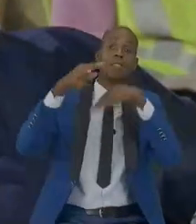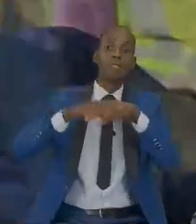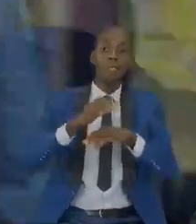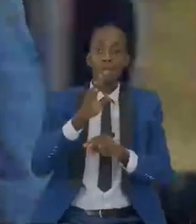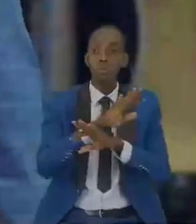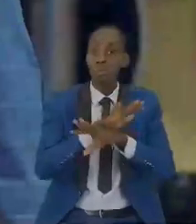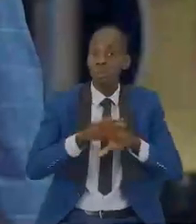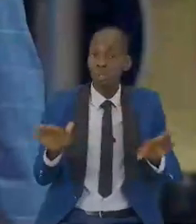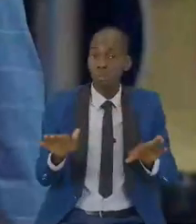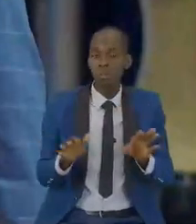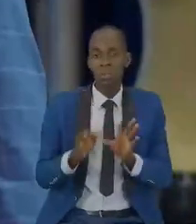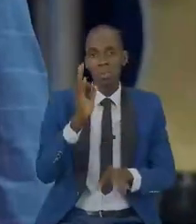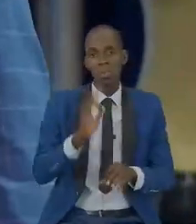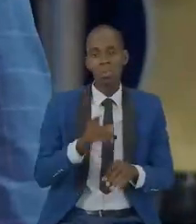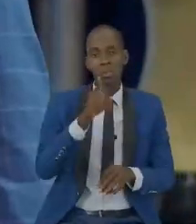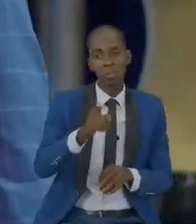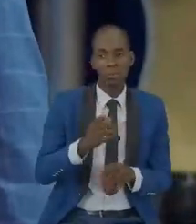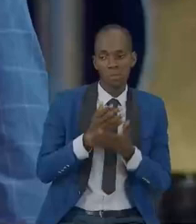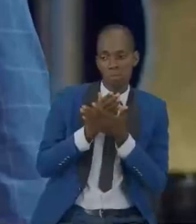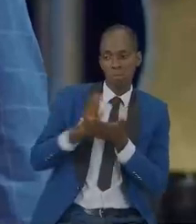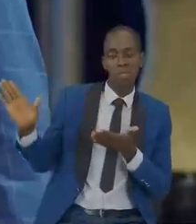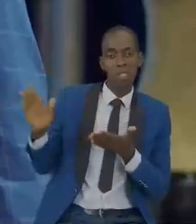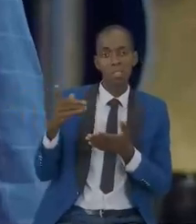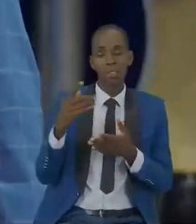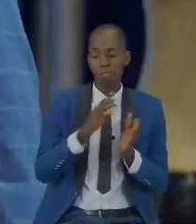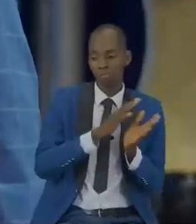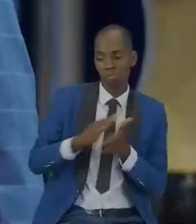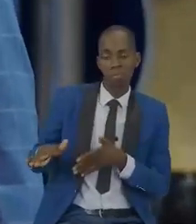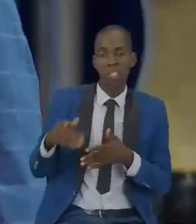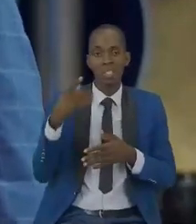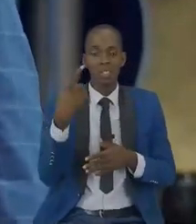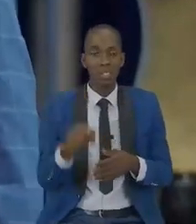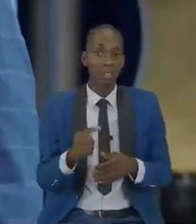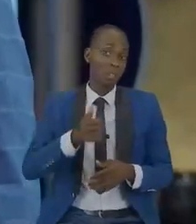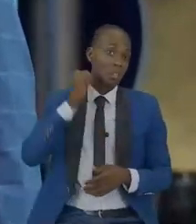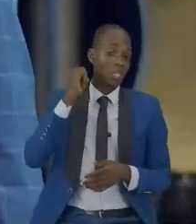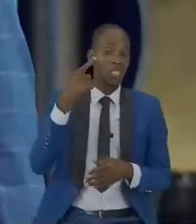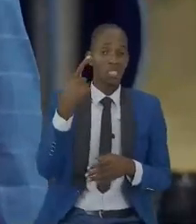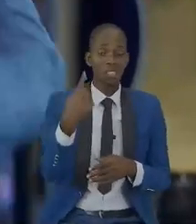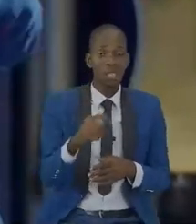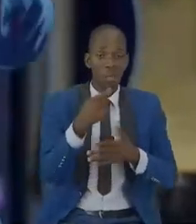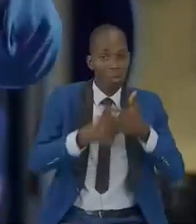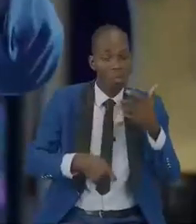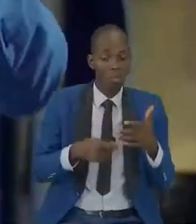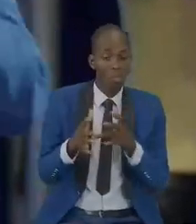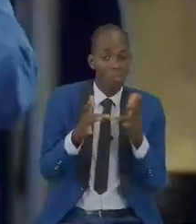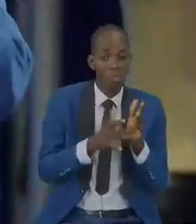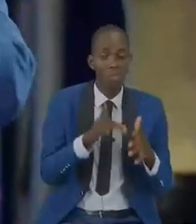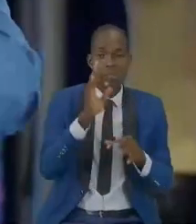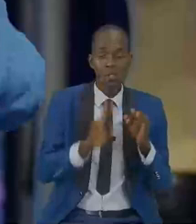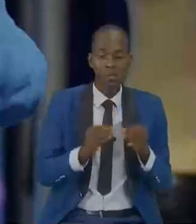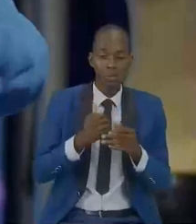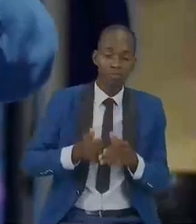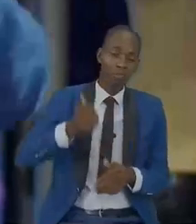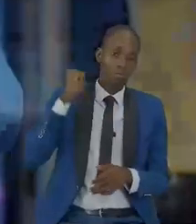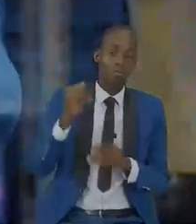siècles au ciel. Si vous ne faites pas ça, si vous rejetez le prix payé, si vous rejetez Christ,